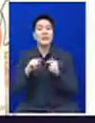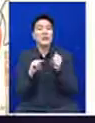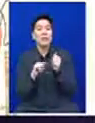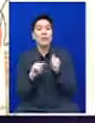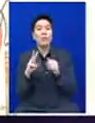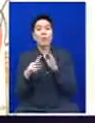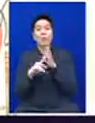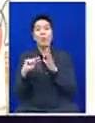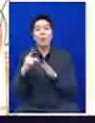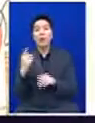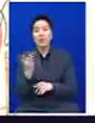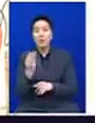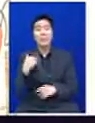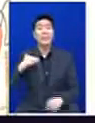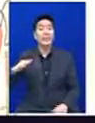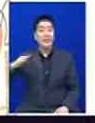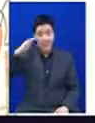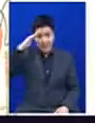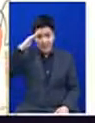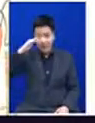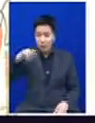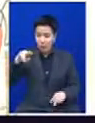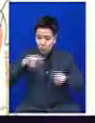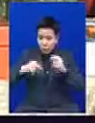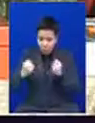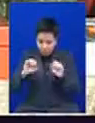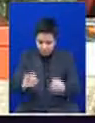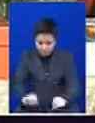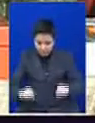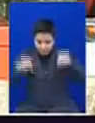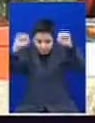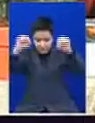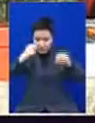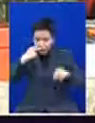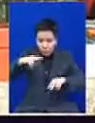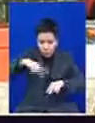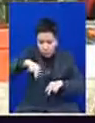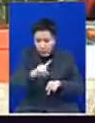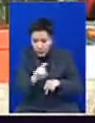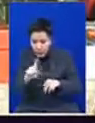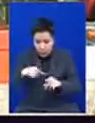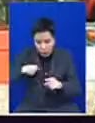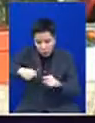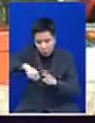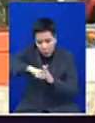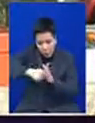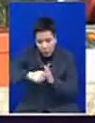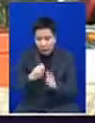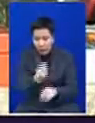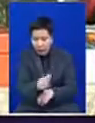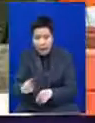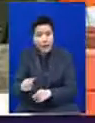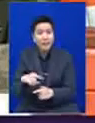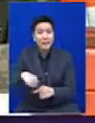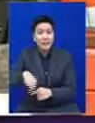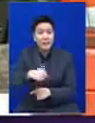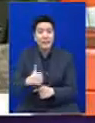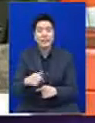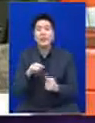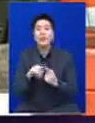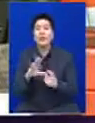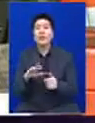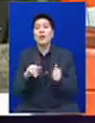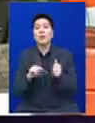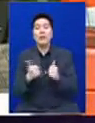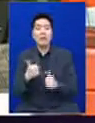ภอวังน้อยค่ะที่มีทหารที่คอยตรวจเช็คสภาพรถและซ่อมรถเบื้องต้นนะคะเจ้าหน้าที่เทศบาลตำบลลำตาเสา